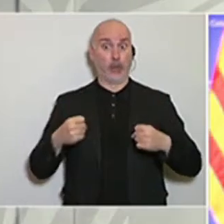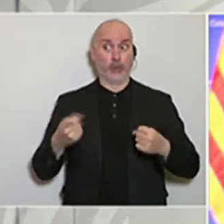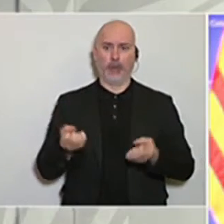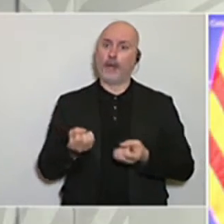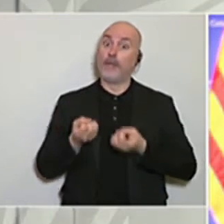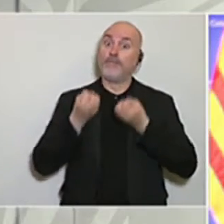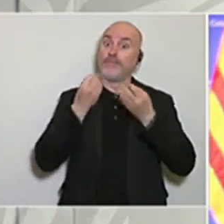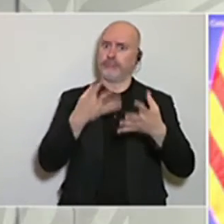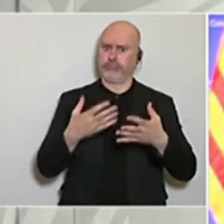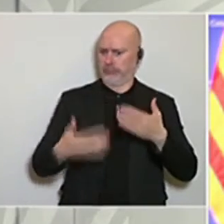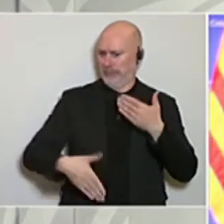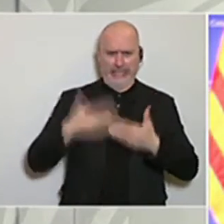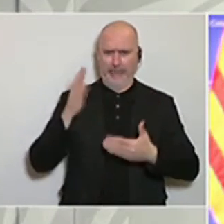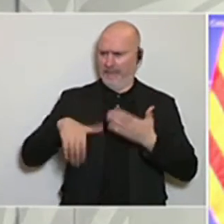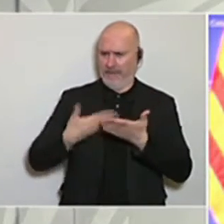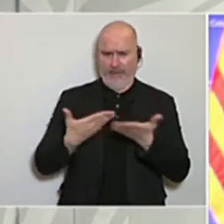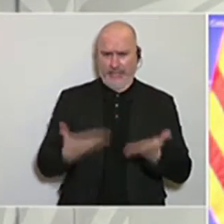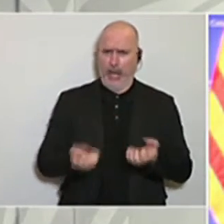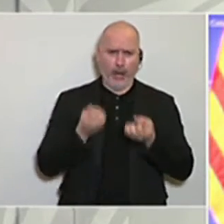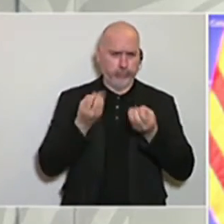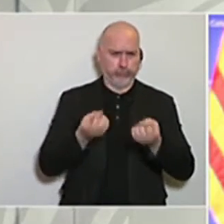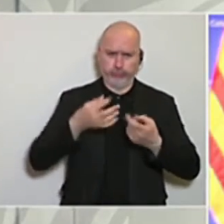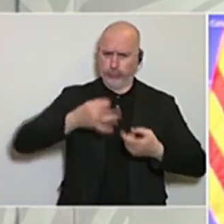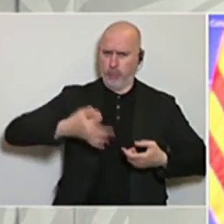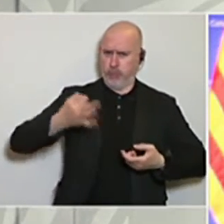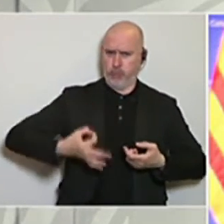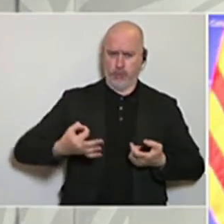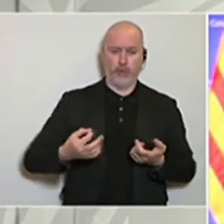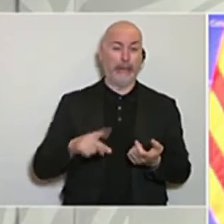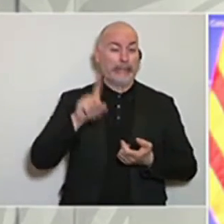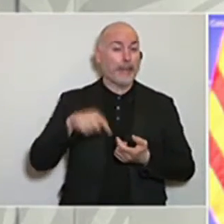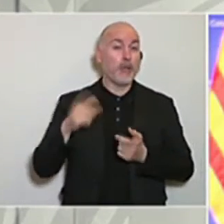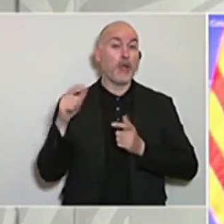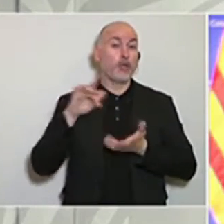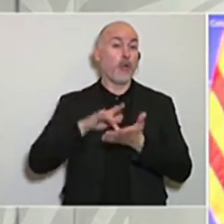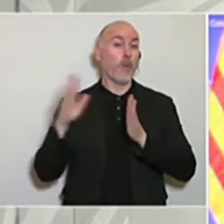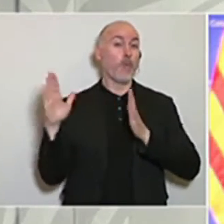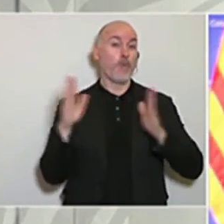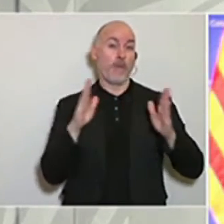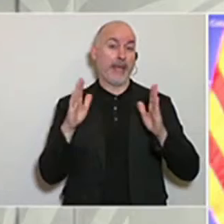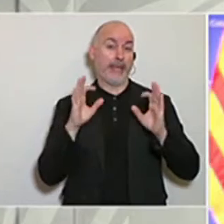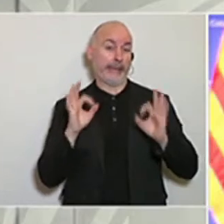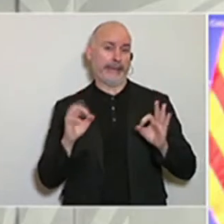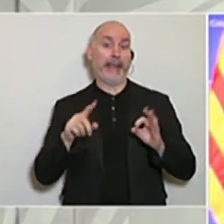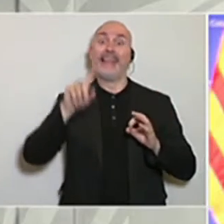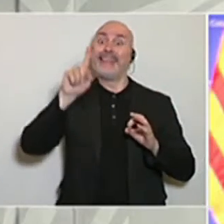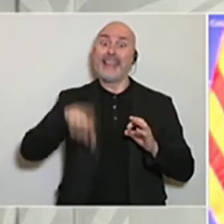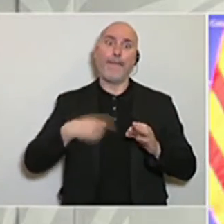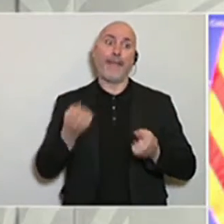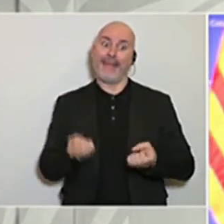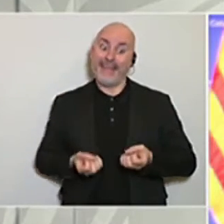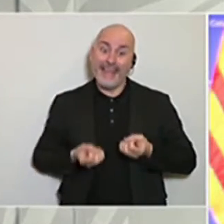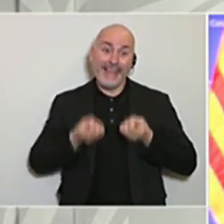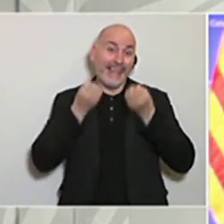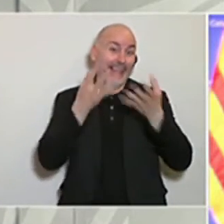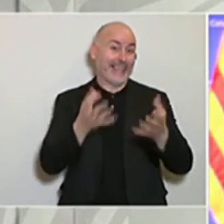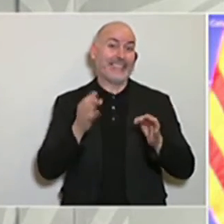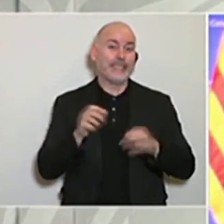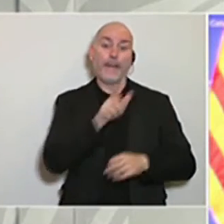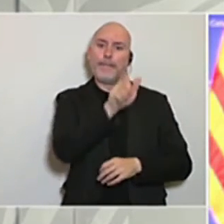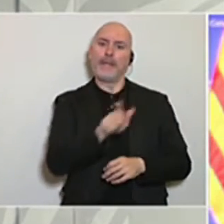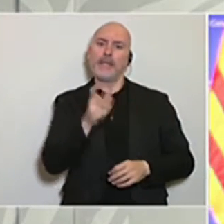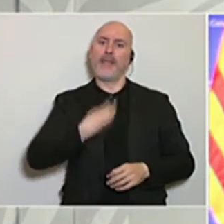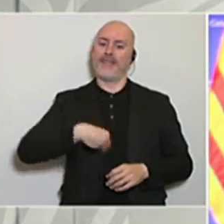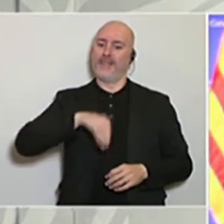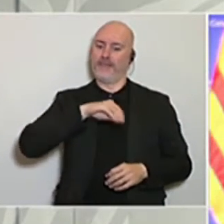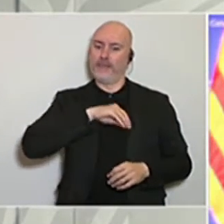aquestes dades des del primer dia, sinó que, com saben, i en un moment determinat es van passar a donar també les dades de persones difuntes